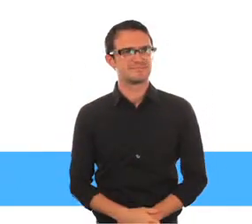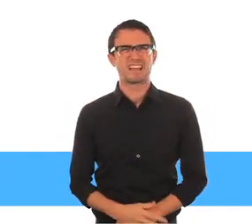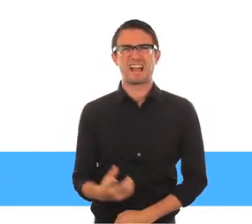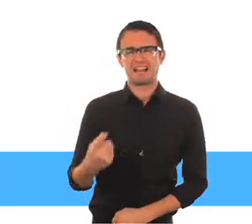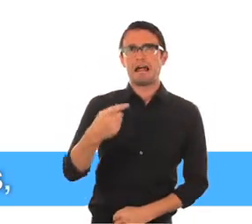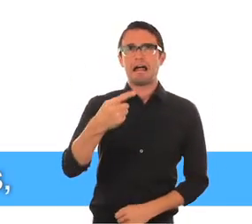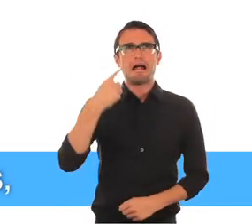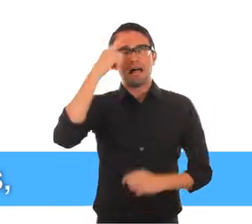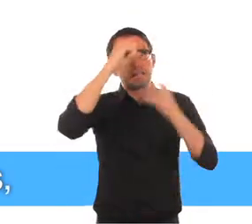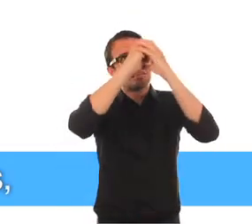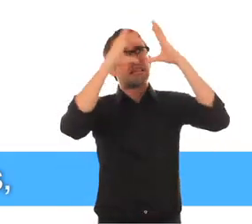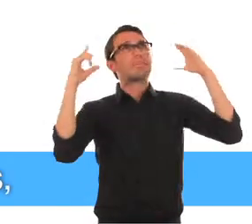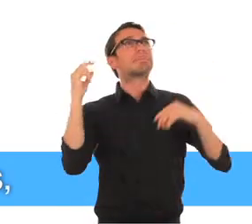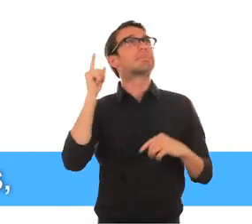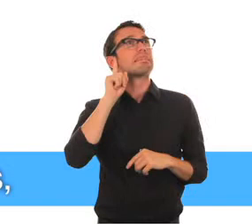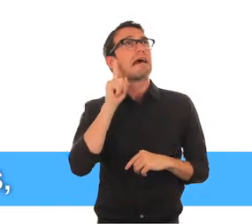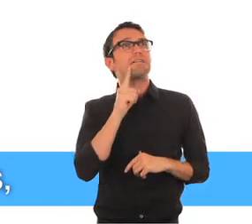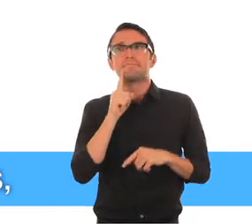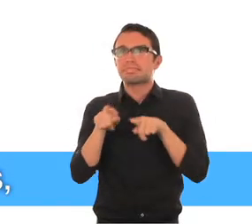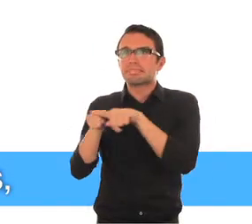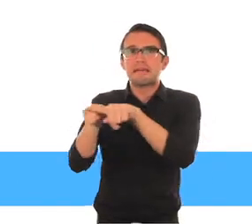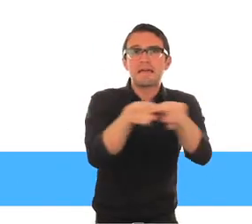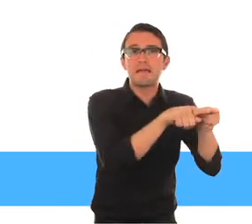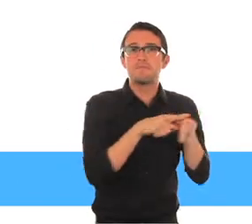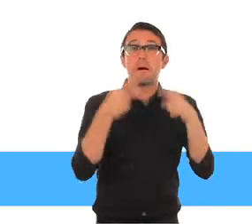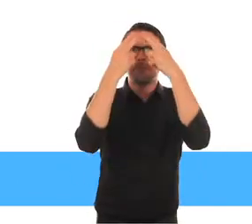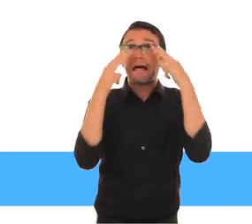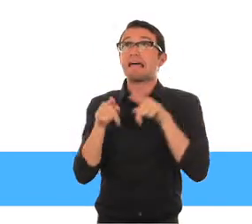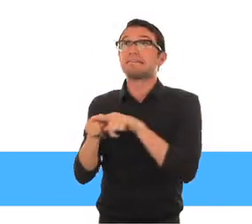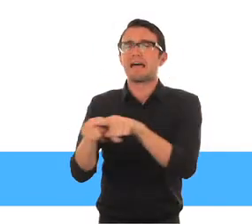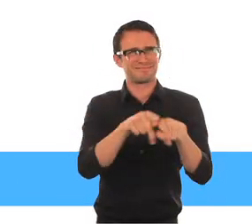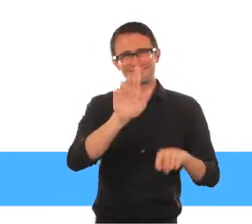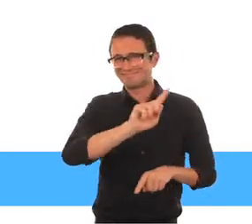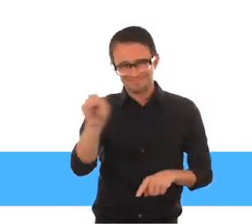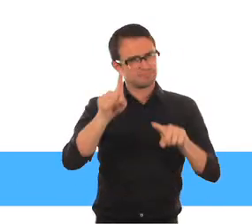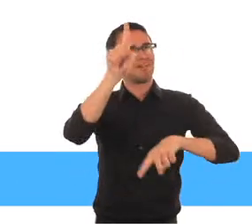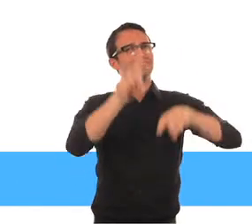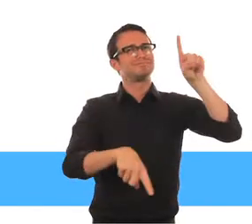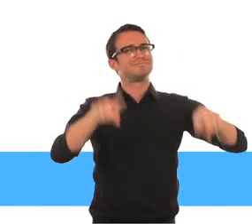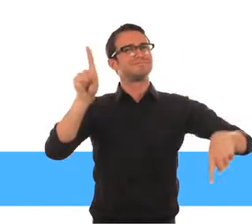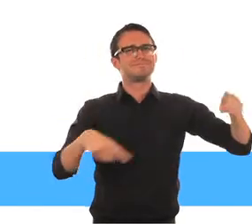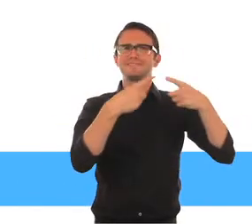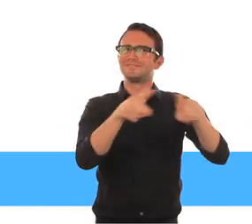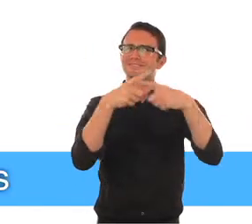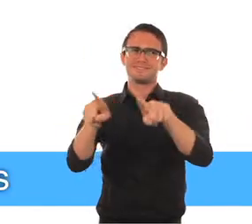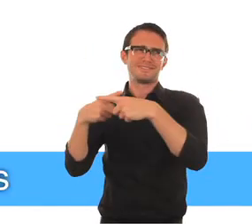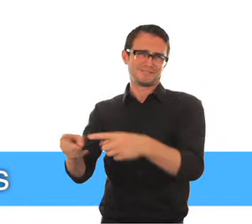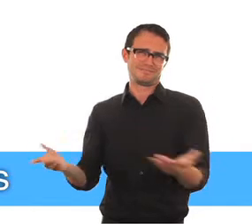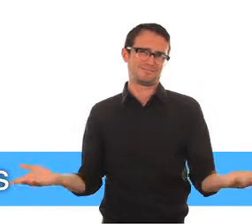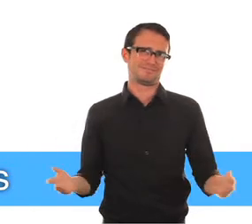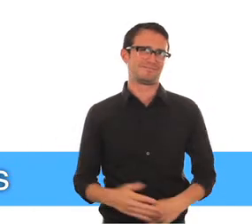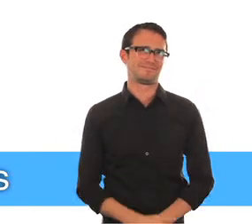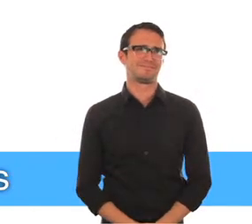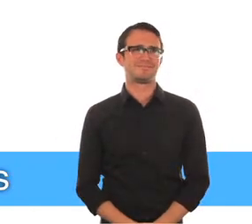principe que les personnes handicapées sont déprimées ou frustrées, agressives ou amères, malades ou vulnérables. Les